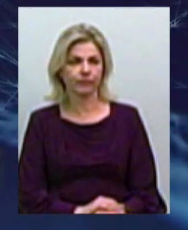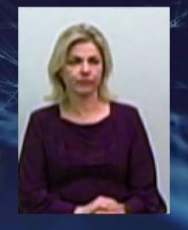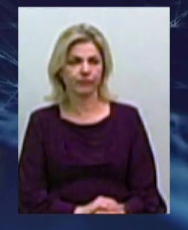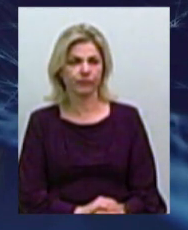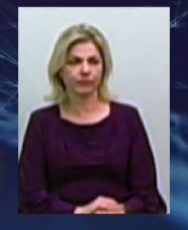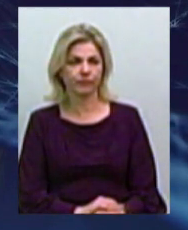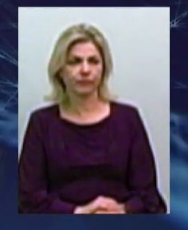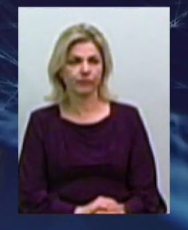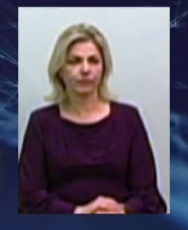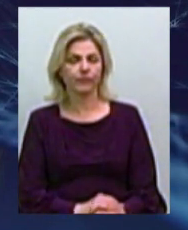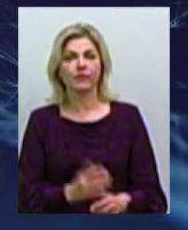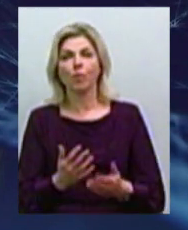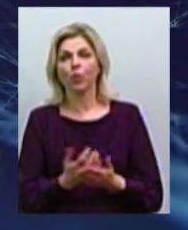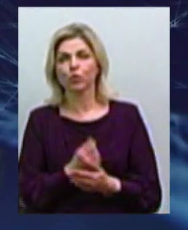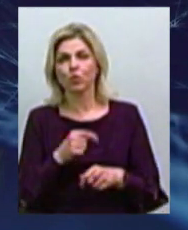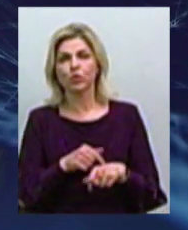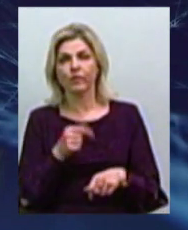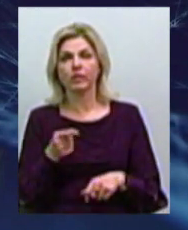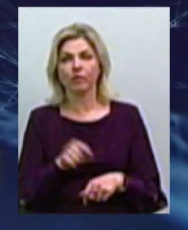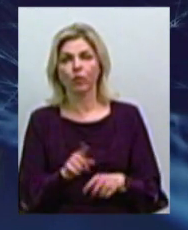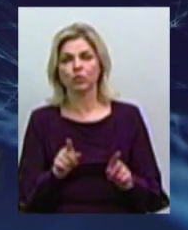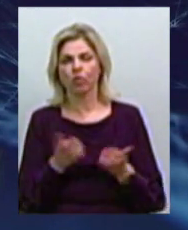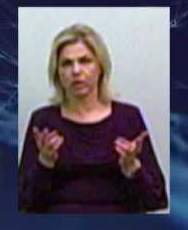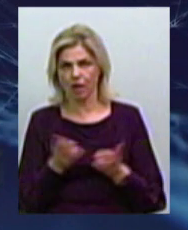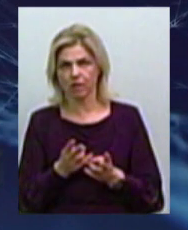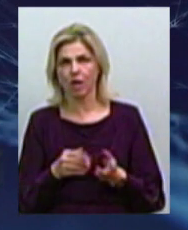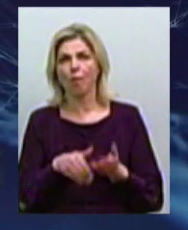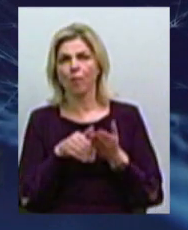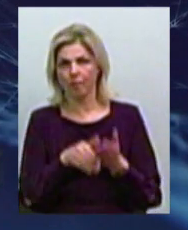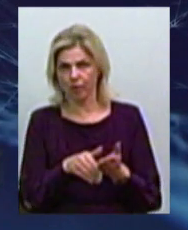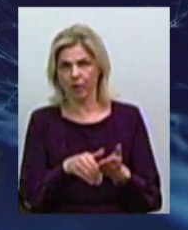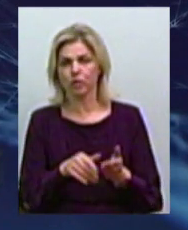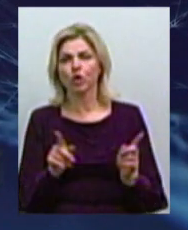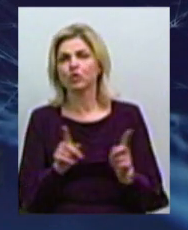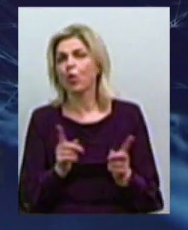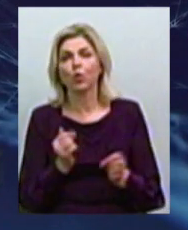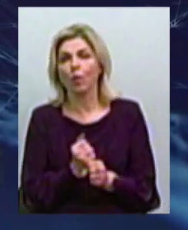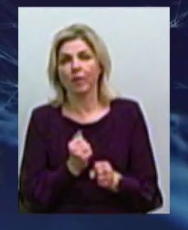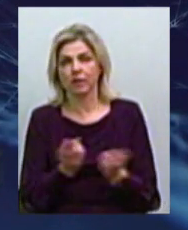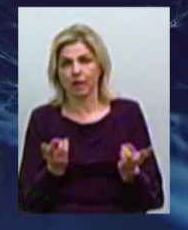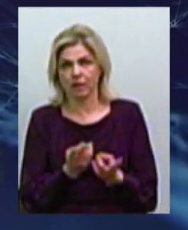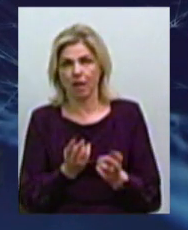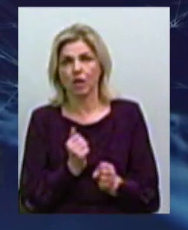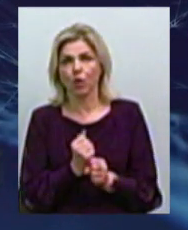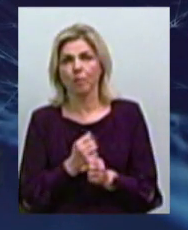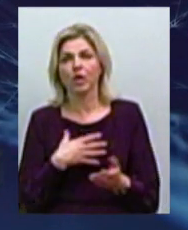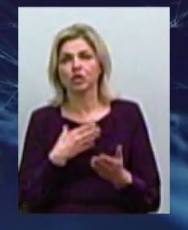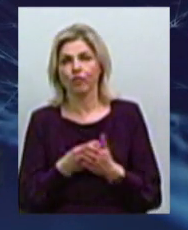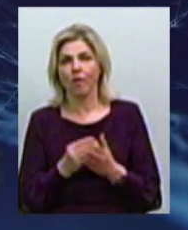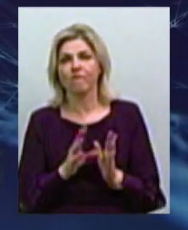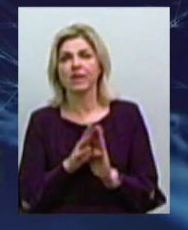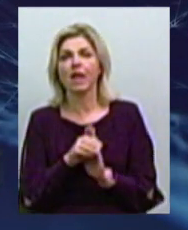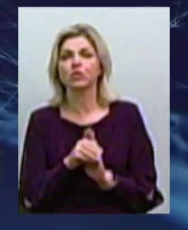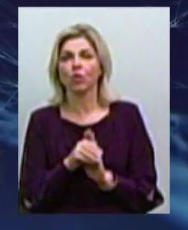усвідомлення того, як я вже говорив, що потрібно щось робити, потрібно захищати державу і робити свій внесок. Найскладніше